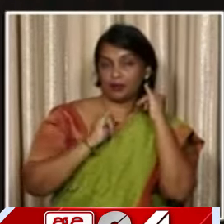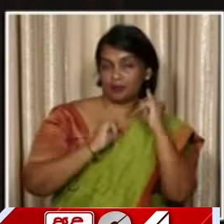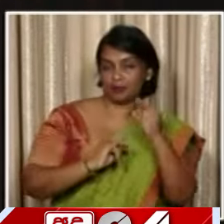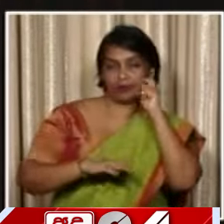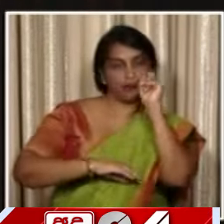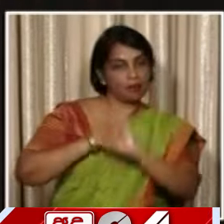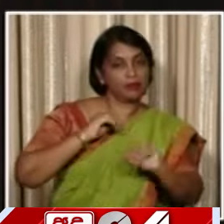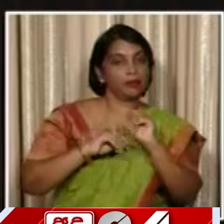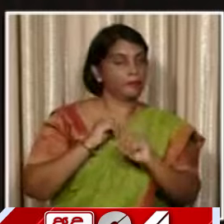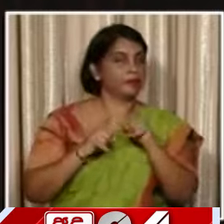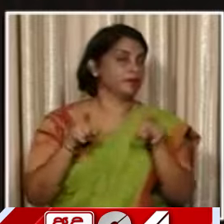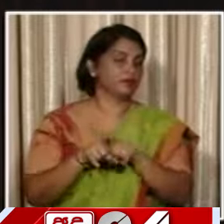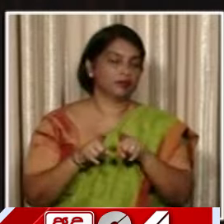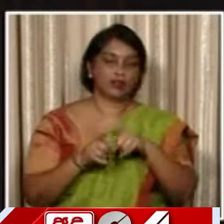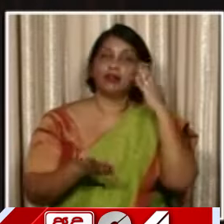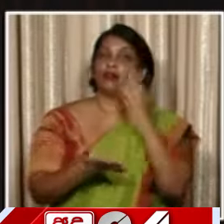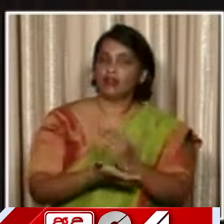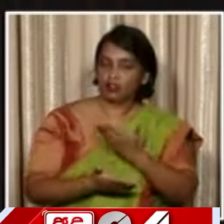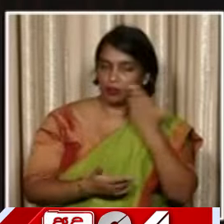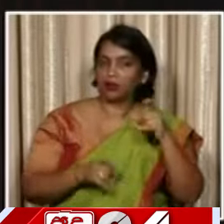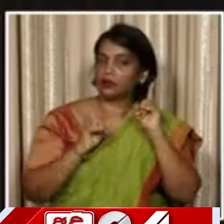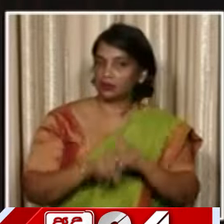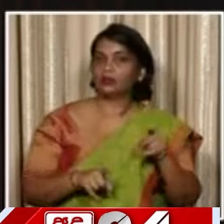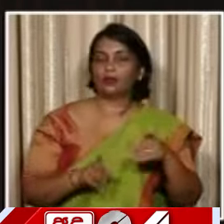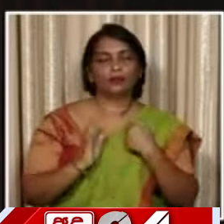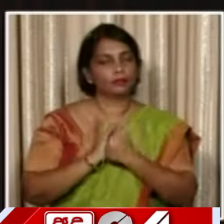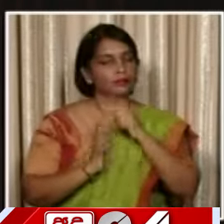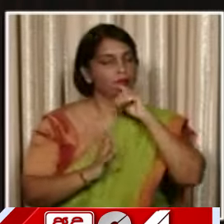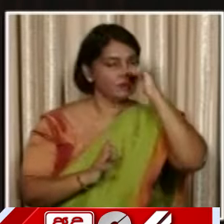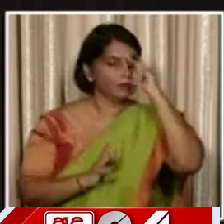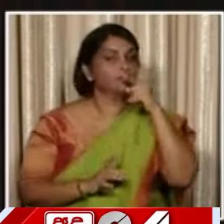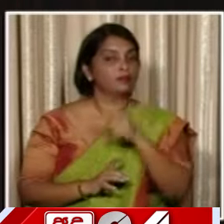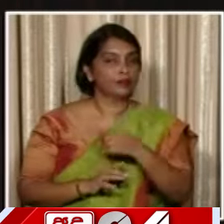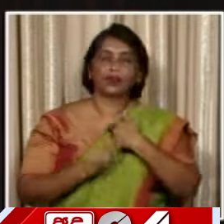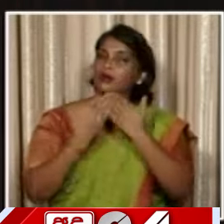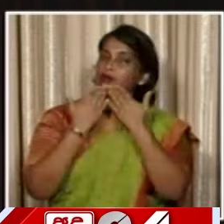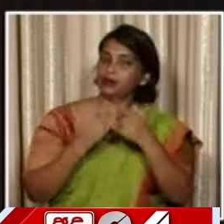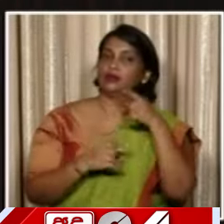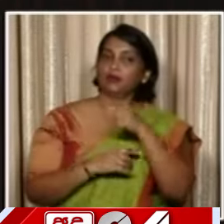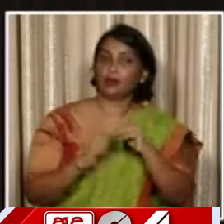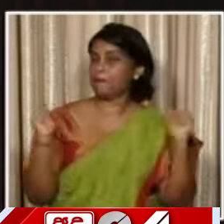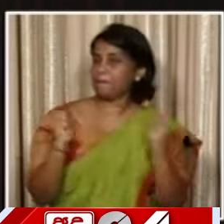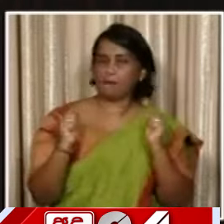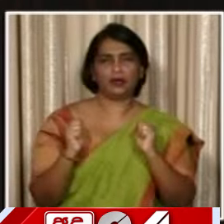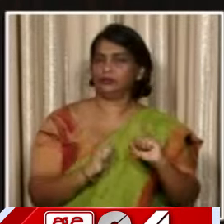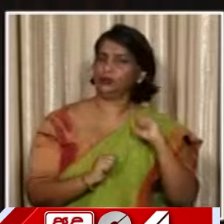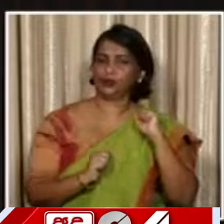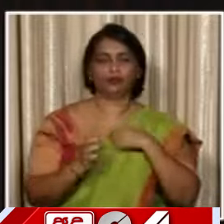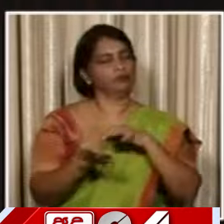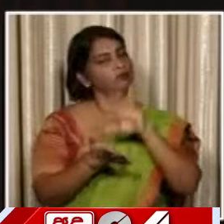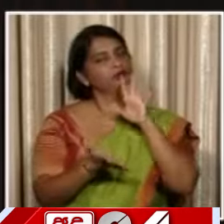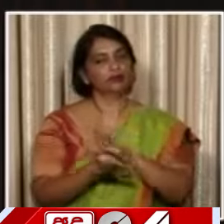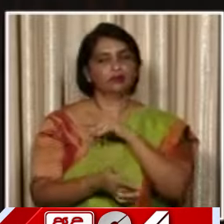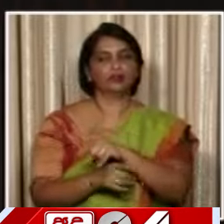නිලධාරීන්ගේ හමුදා කුමන්ත්‍රණ වළක්වන්න පුළුවන් වුණා. ඒ වගේම කථානායකතුමනි ඔබතුමාටත් ස්තුතිවන්ත වෙනවා. ඔබතුමා බය නැතුව ඍජු තීරණ